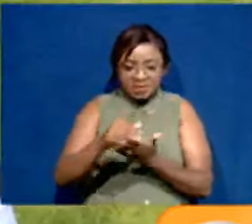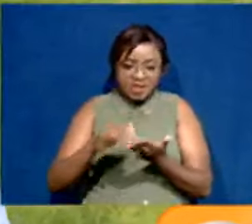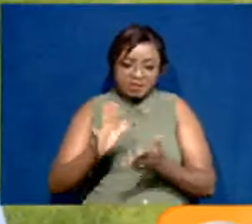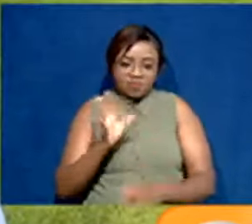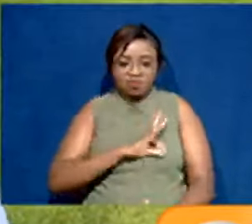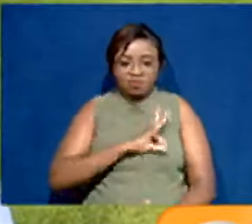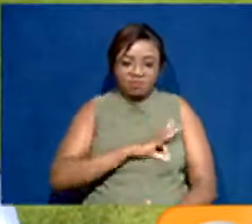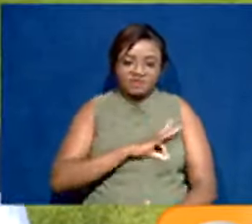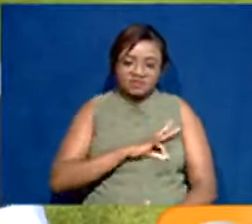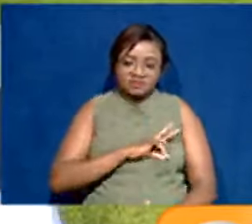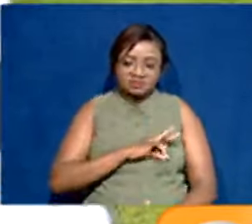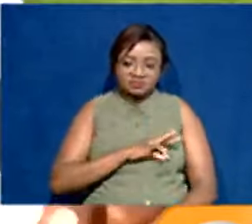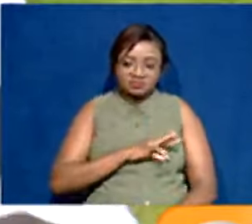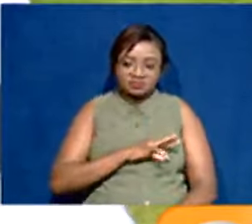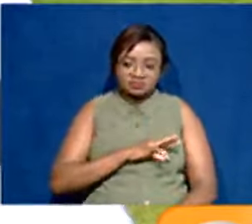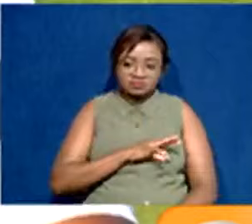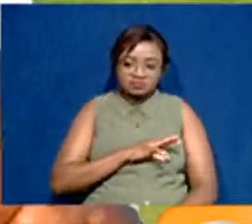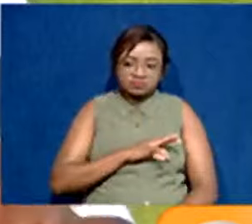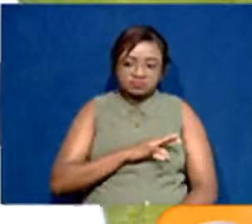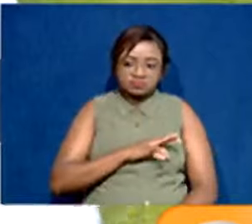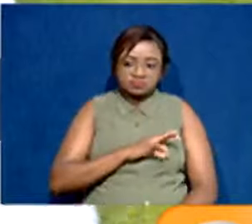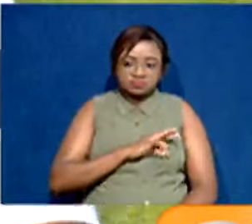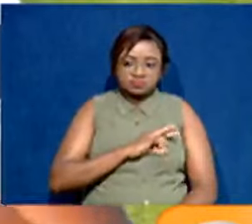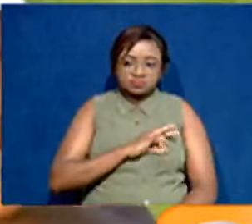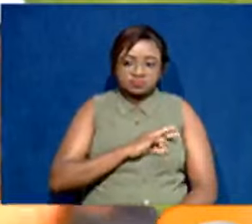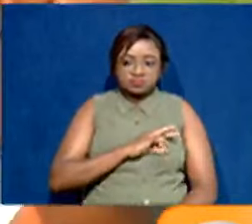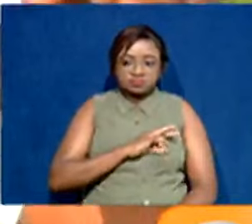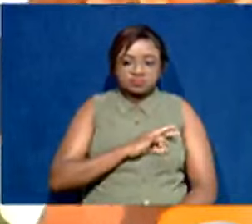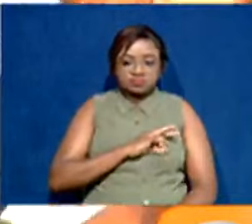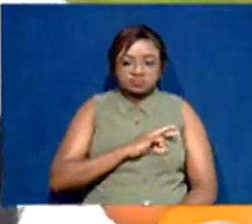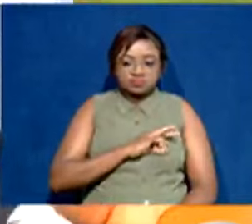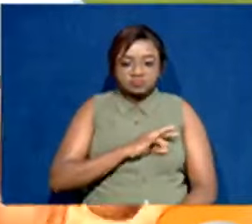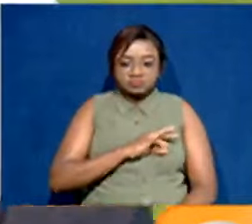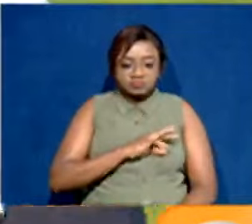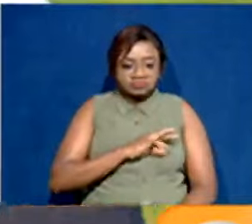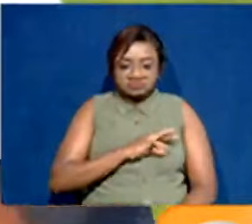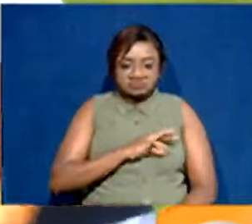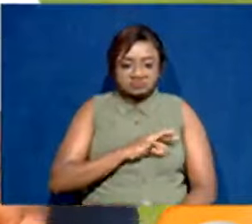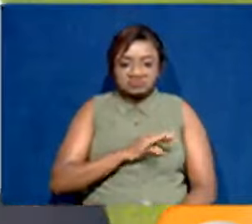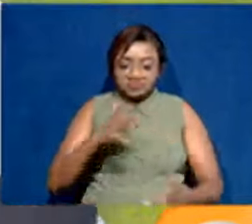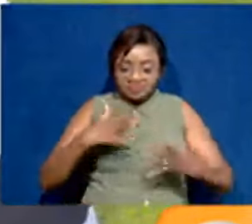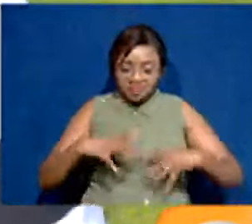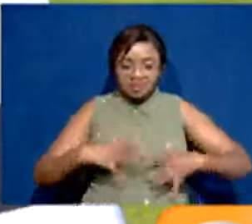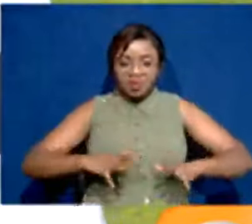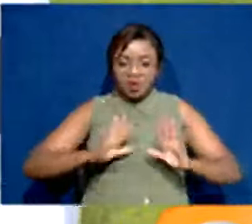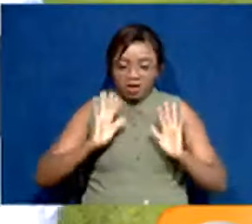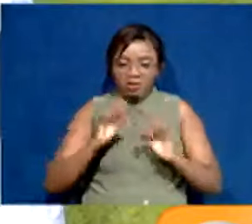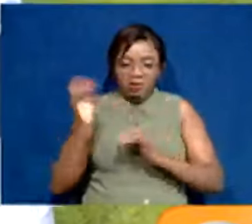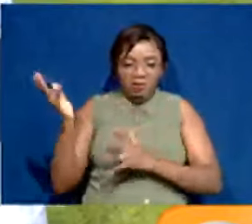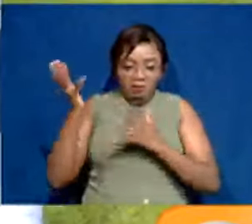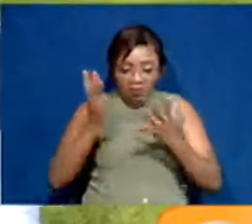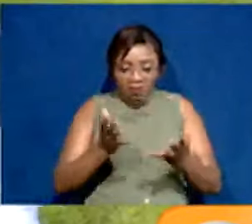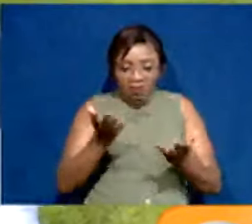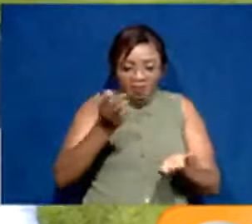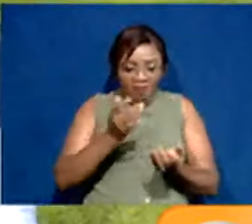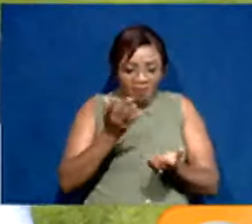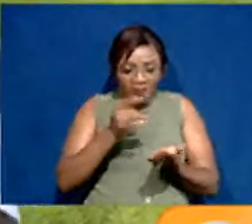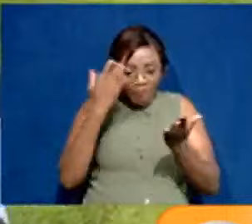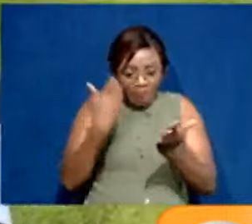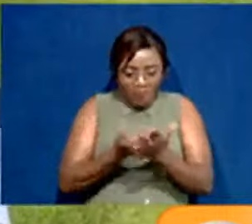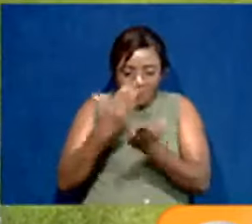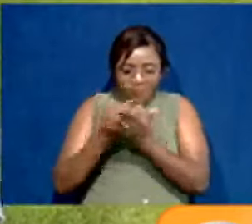Kwa nimesema wazi ya kwamba, hakuna kuruhusu mtu kuuza makandamia nje ikiwa na maganda. Kama hata leta ratiba na nakala kuonyesha